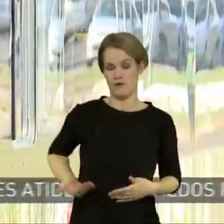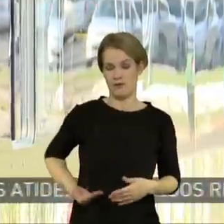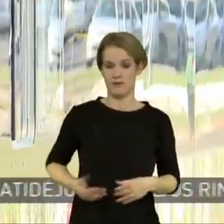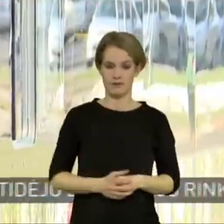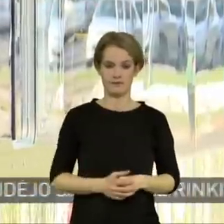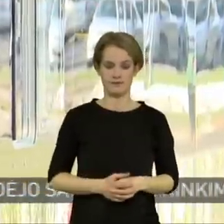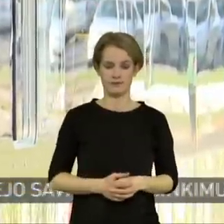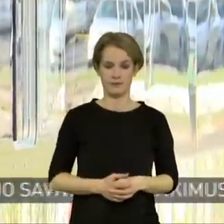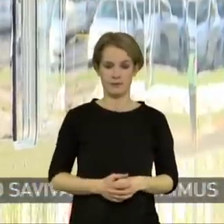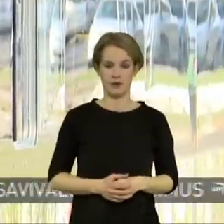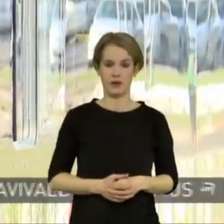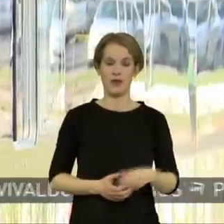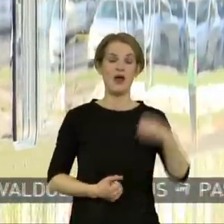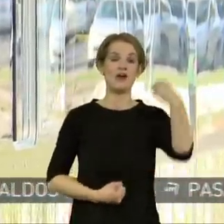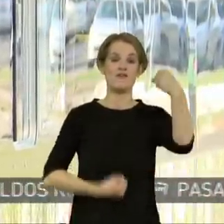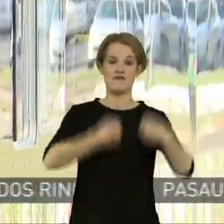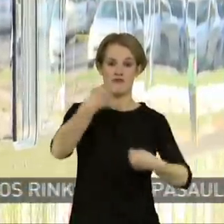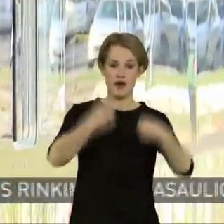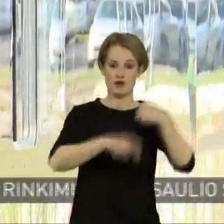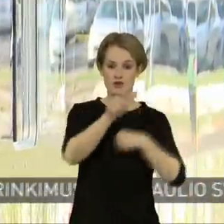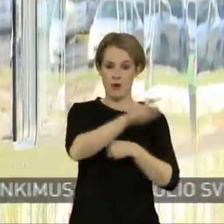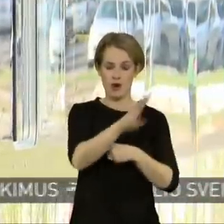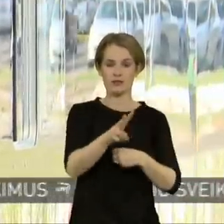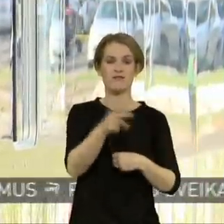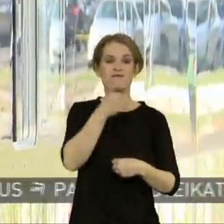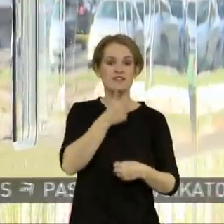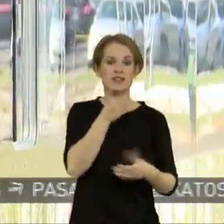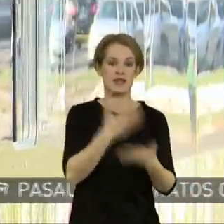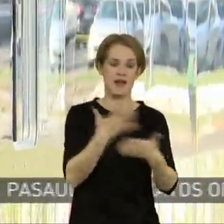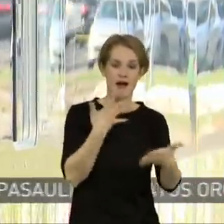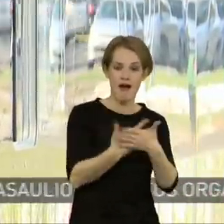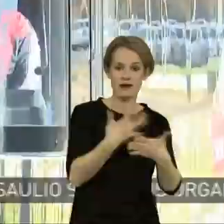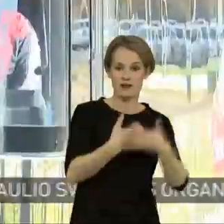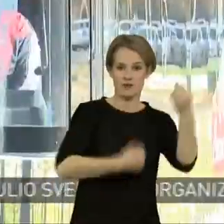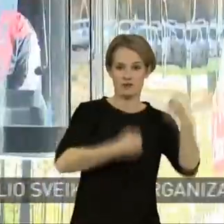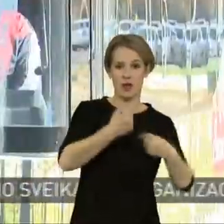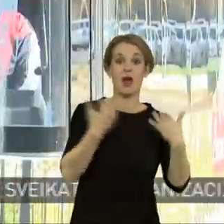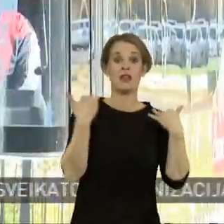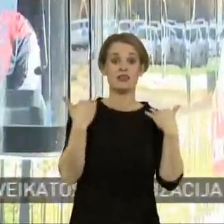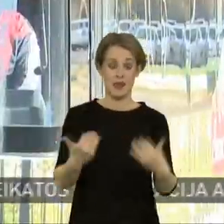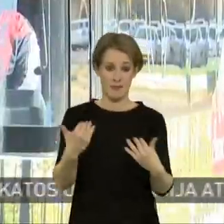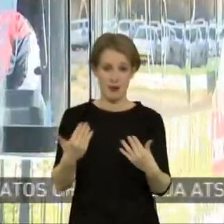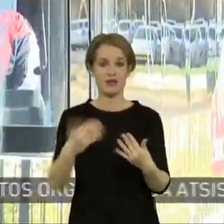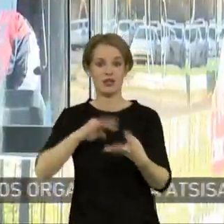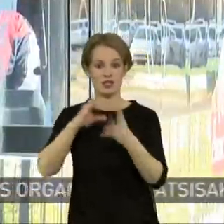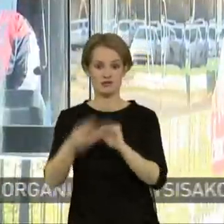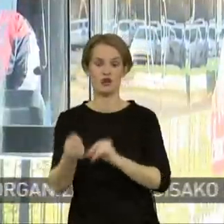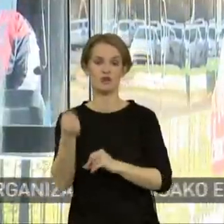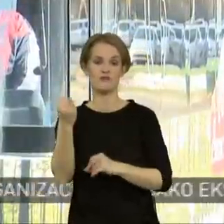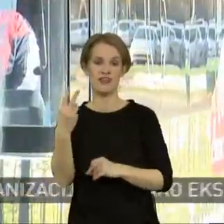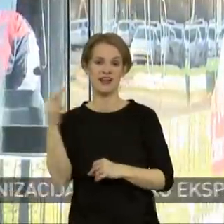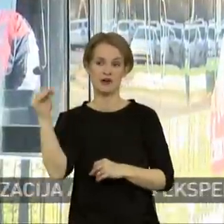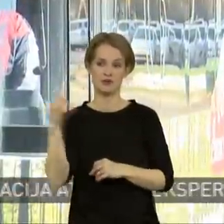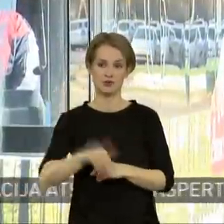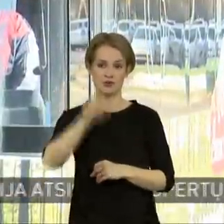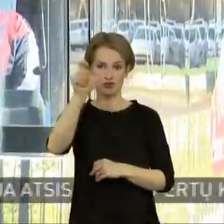Vairuotojai visada paklausūs, bet net ir jų dabar 12 tūkstančių tarp visų registruotų bedarbių. Ponas Salikas sako, jaunimo ūpas sėsti prie